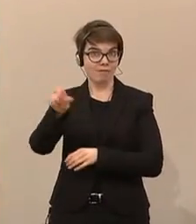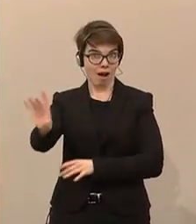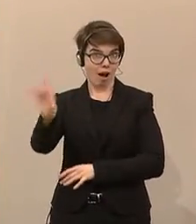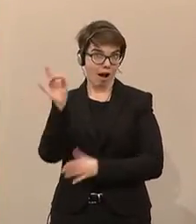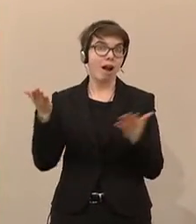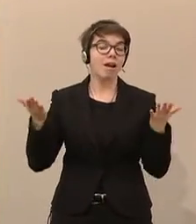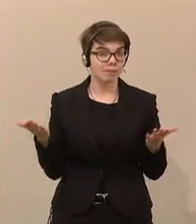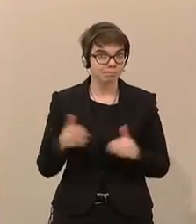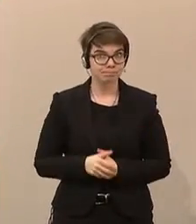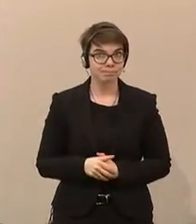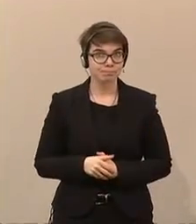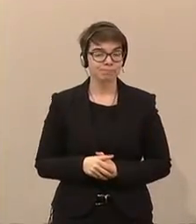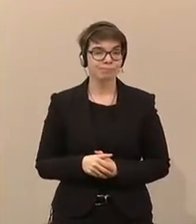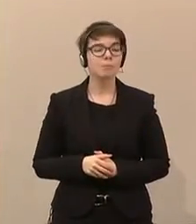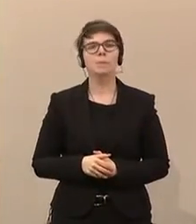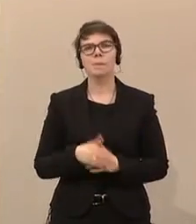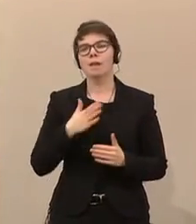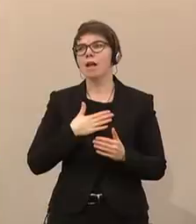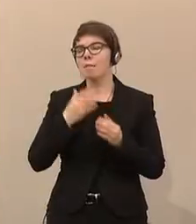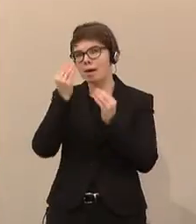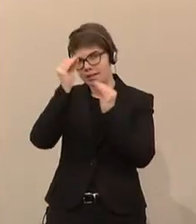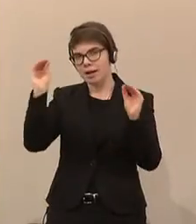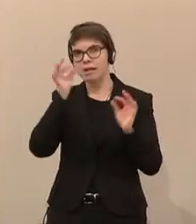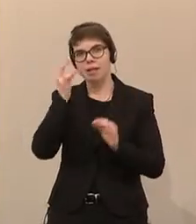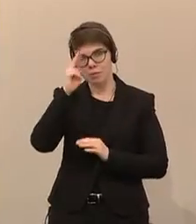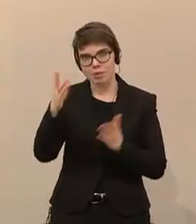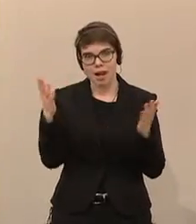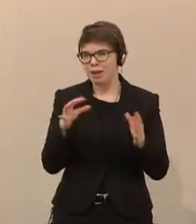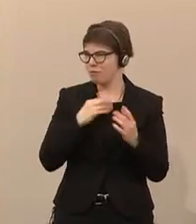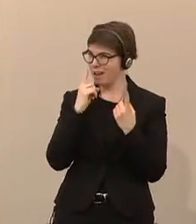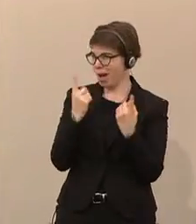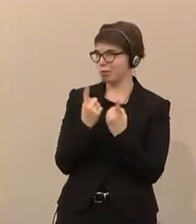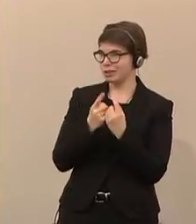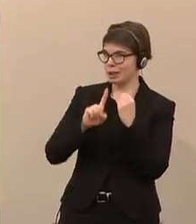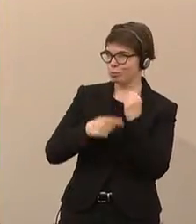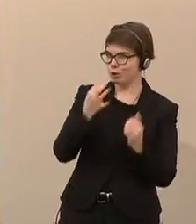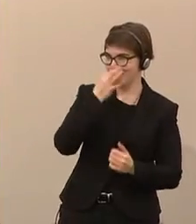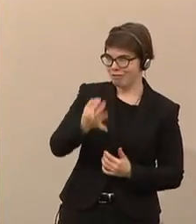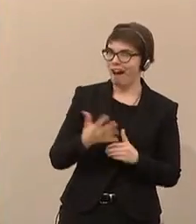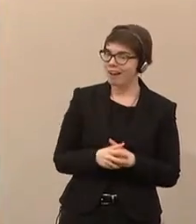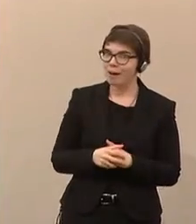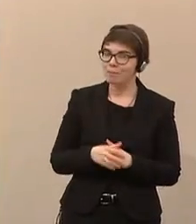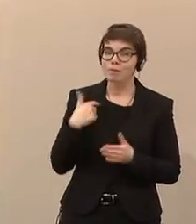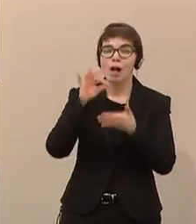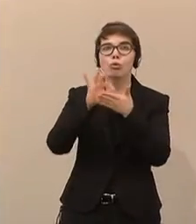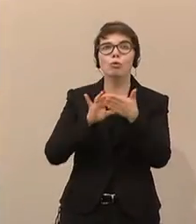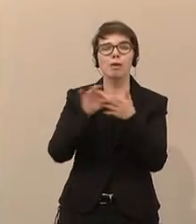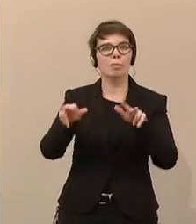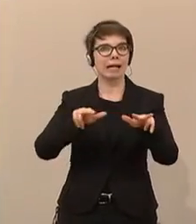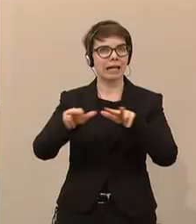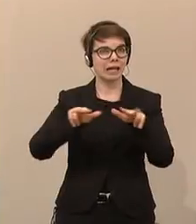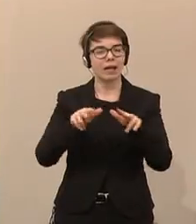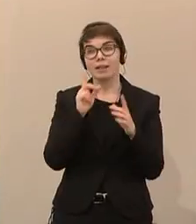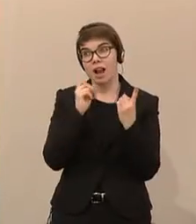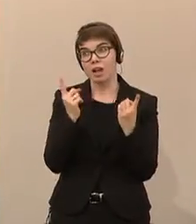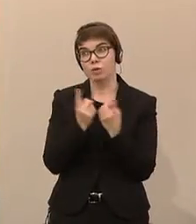Meine geschätzten Damen und Herren, das ist ganz lustig, was die Budgetfrage betrifft. Wir haben im November die Regierung, naja,